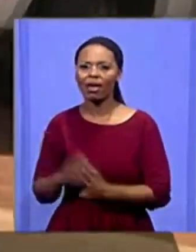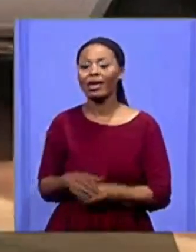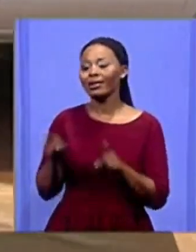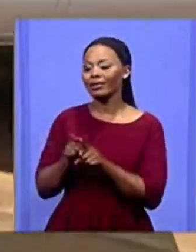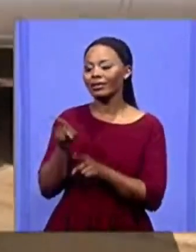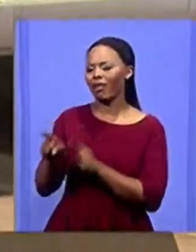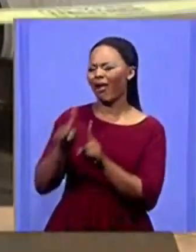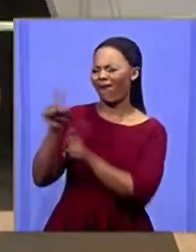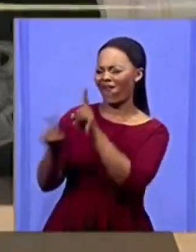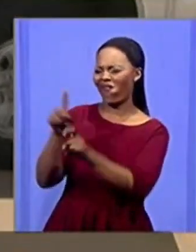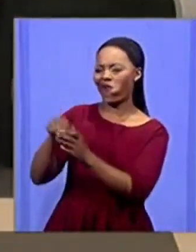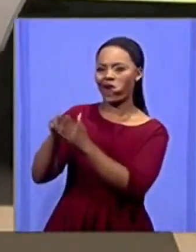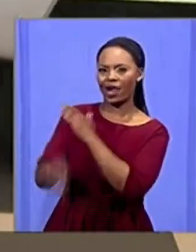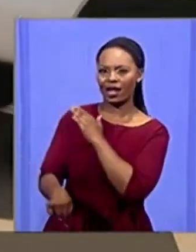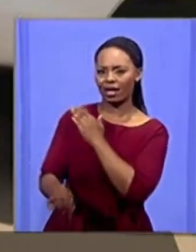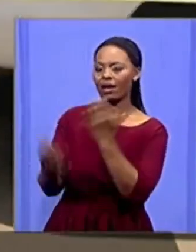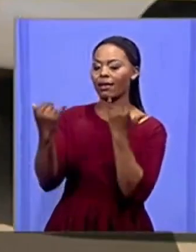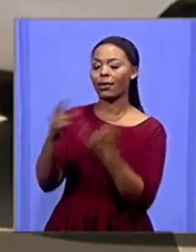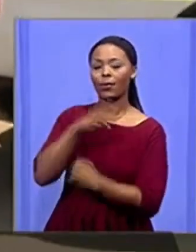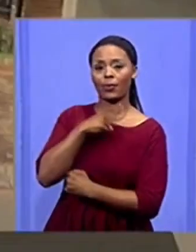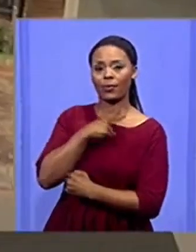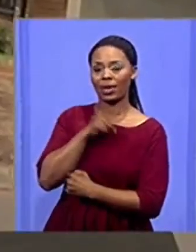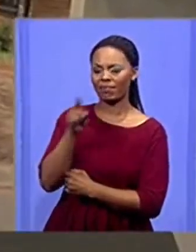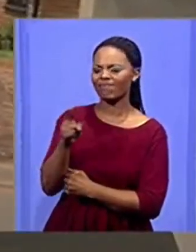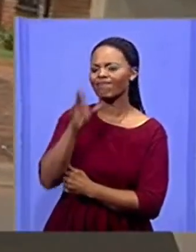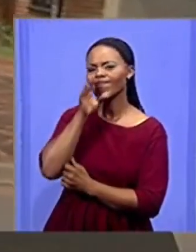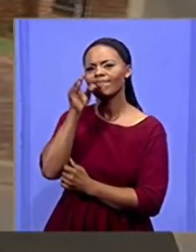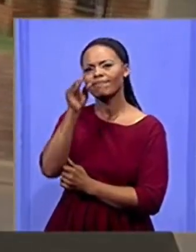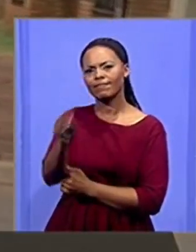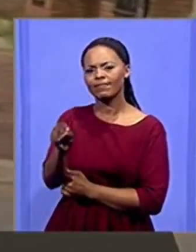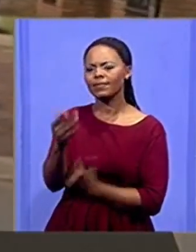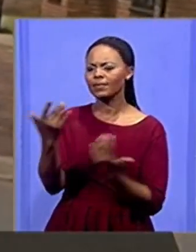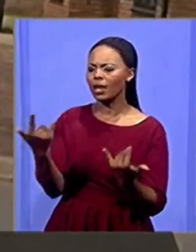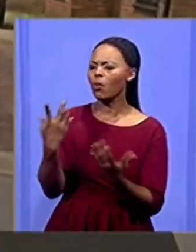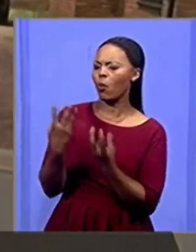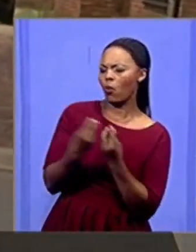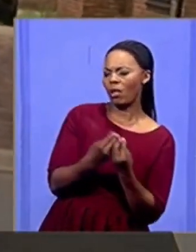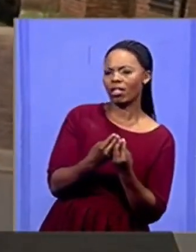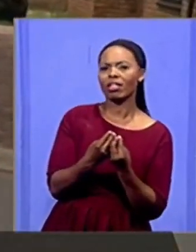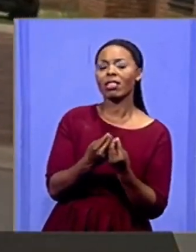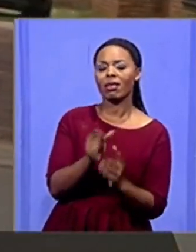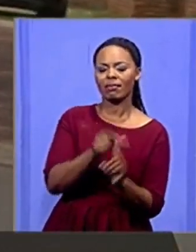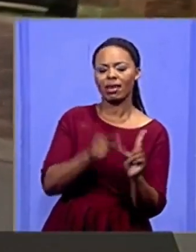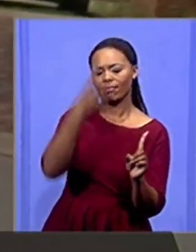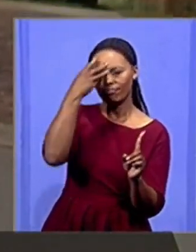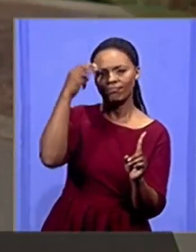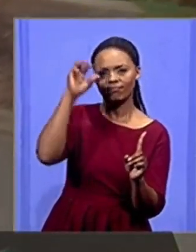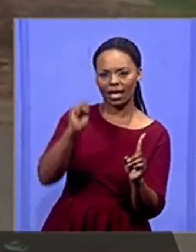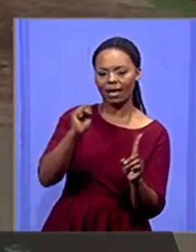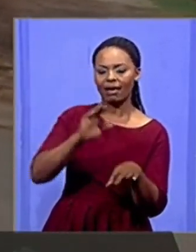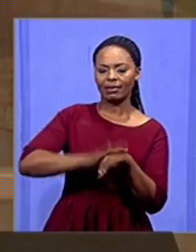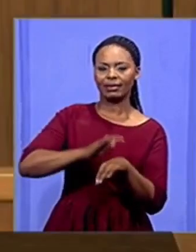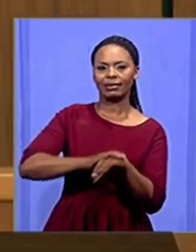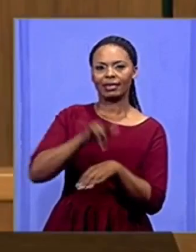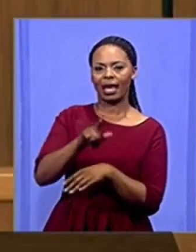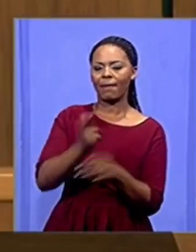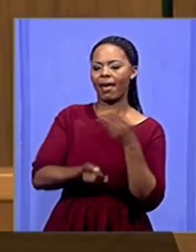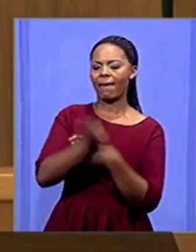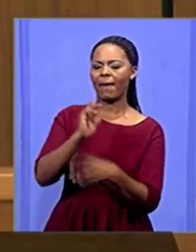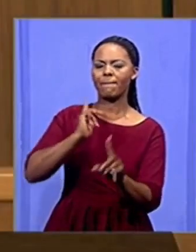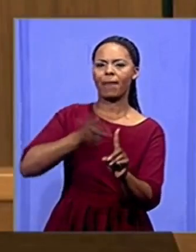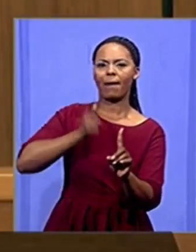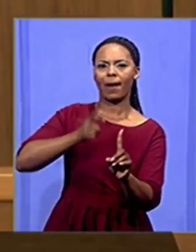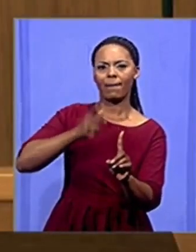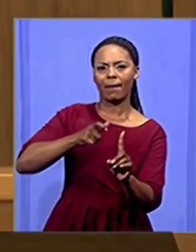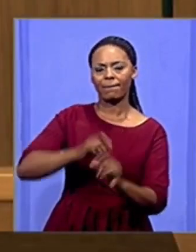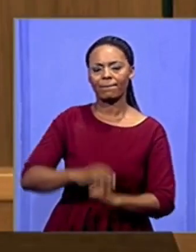ka dipotšišo ka polelo ya gagwe ya gore o be a na le mogononelwa ka letšatši leo Meiwa a ilego a thuntšhiwa le go